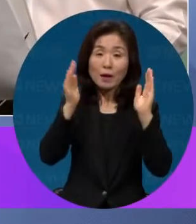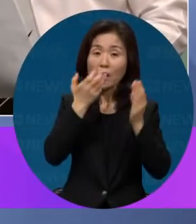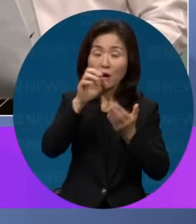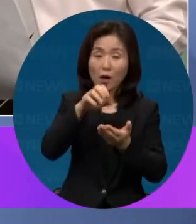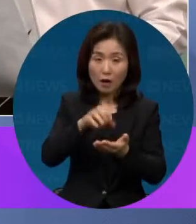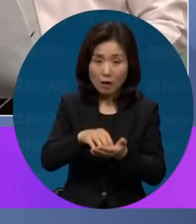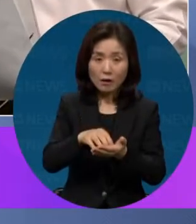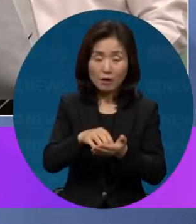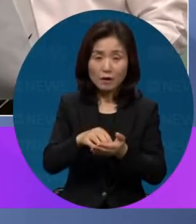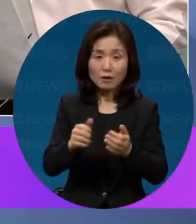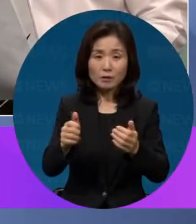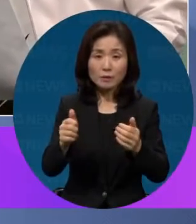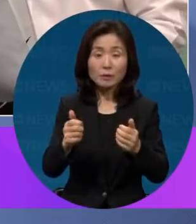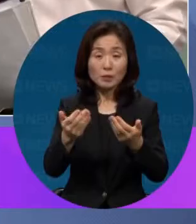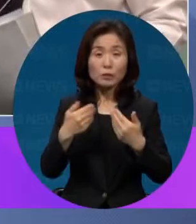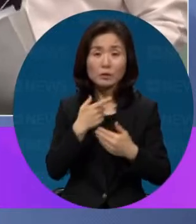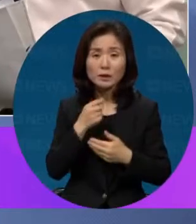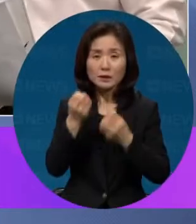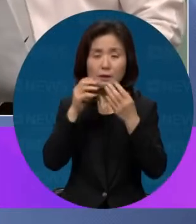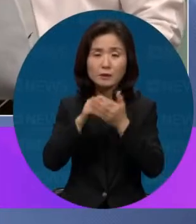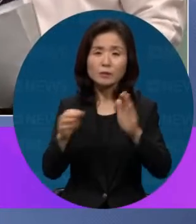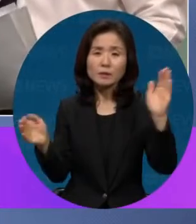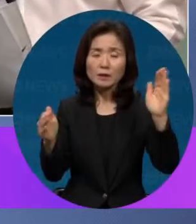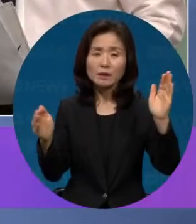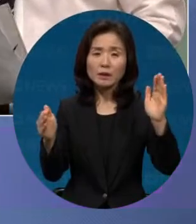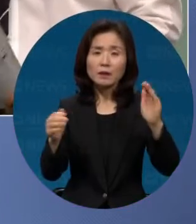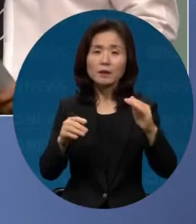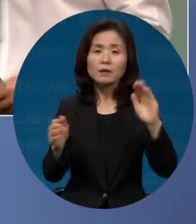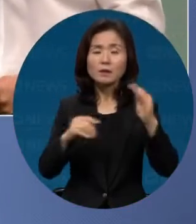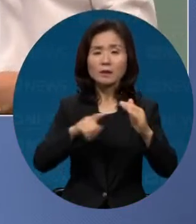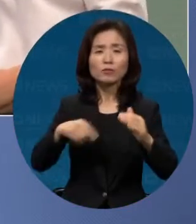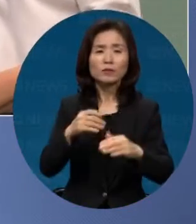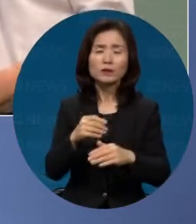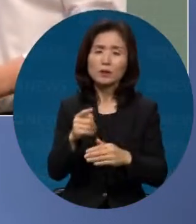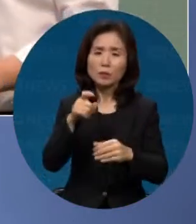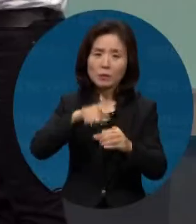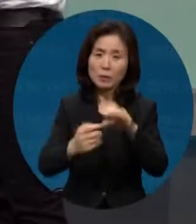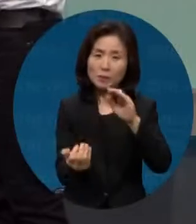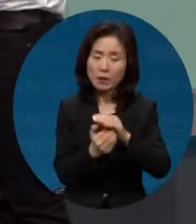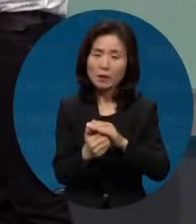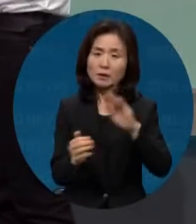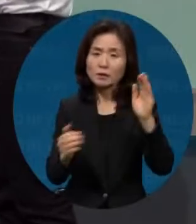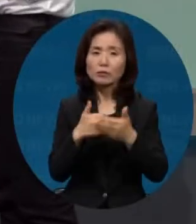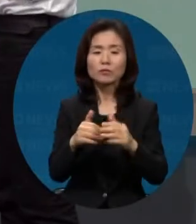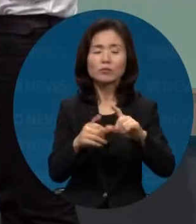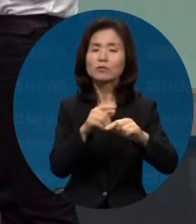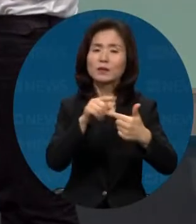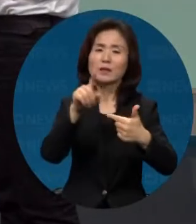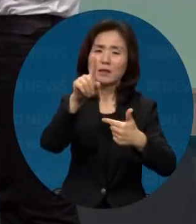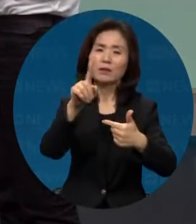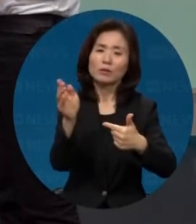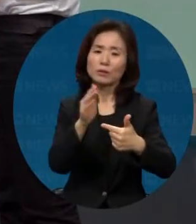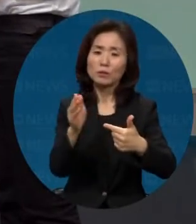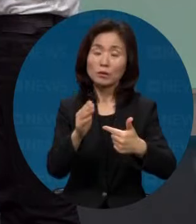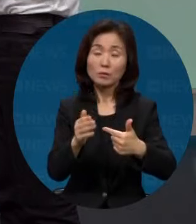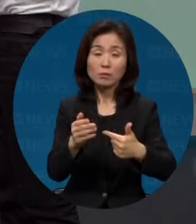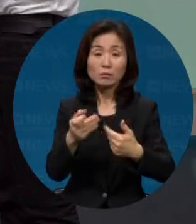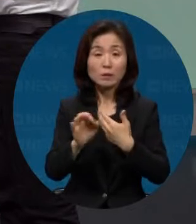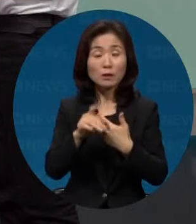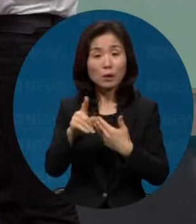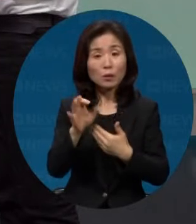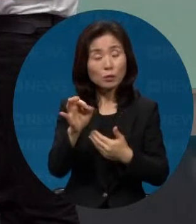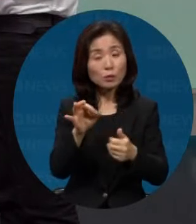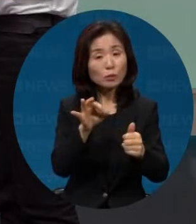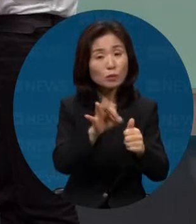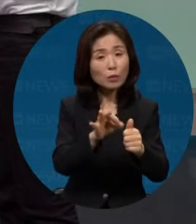이런 목표를 달성하는 학생도 눅 뿐 외에도 되지가 않습니다 그럼 그럼 이 커뮤니티 칼리지 학생들에 비해서 뭐 돈을 더 줘야 되는 겁니까